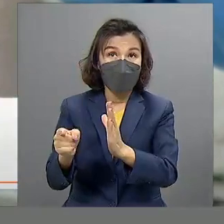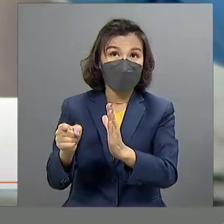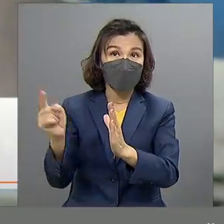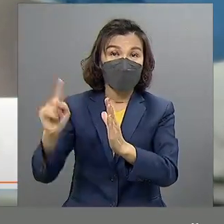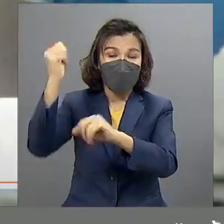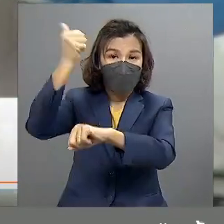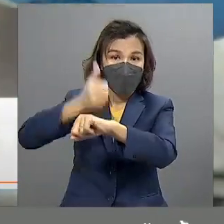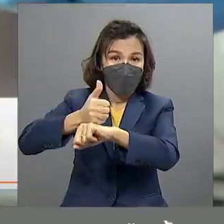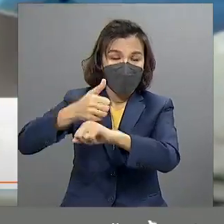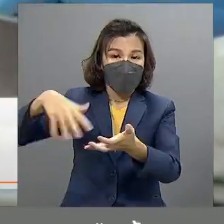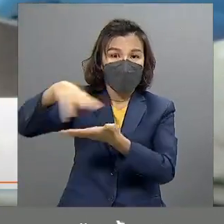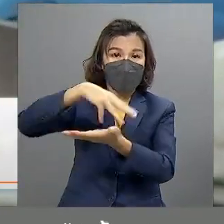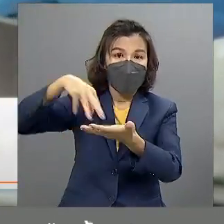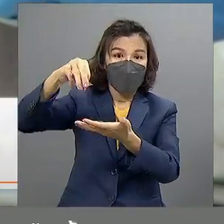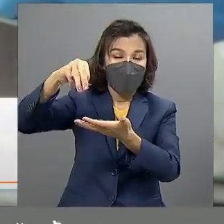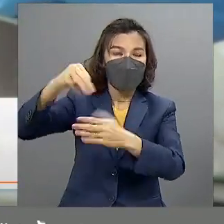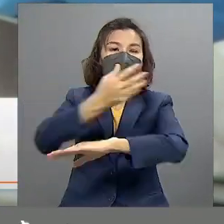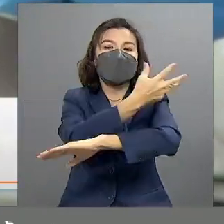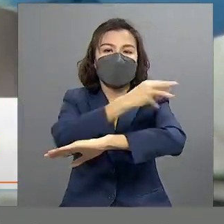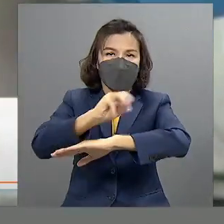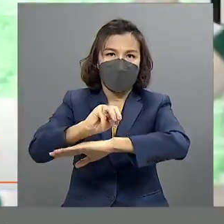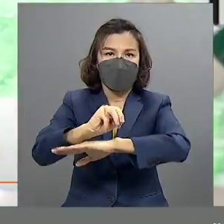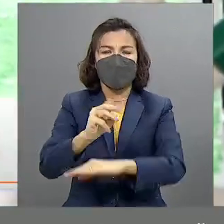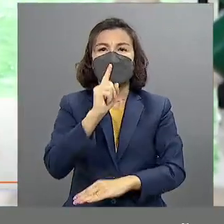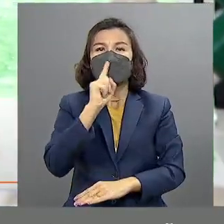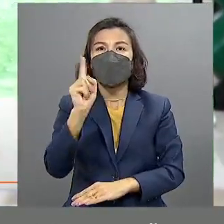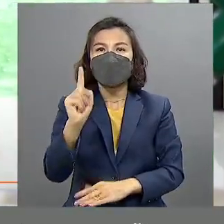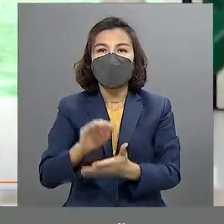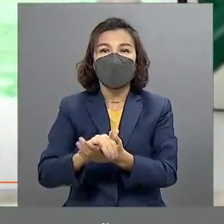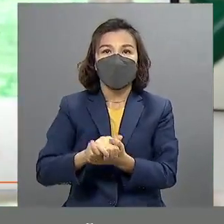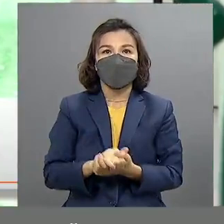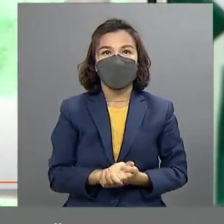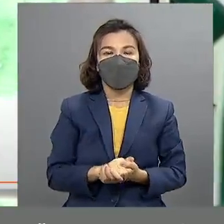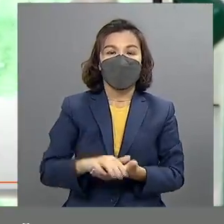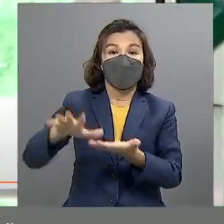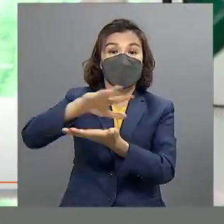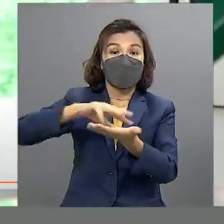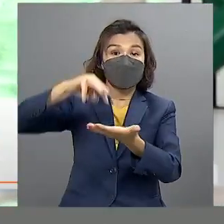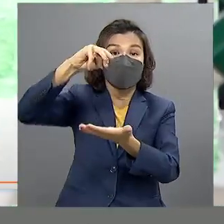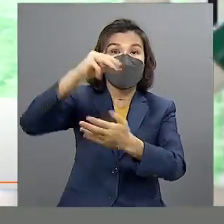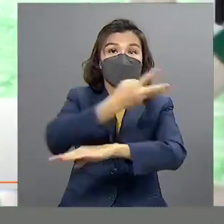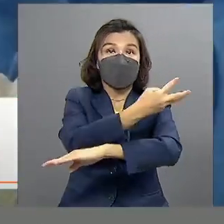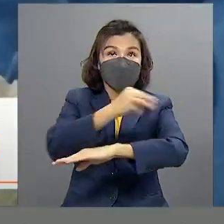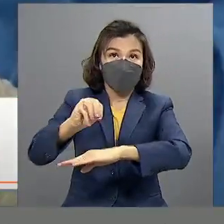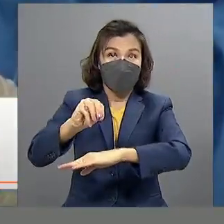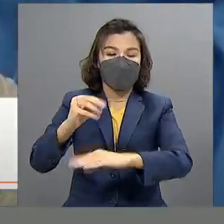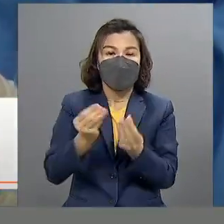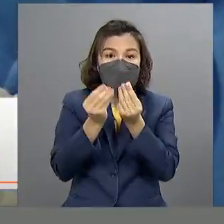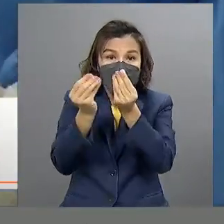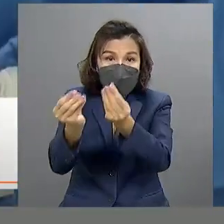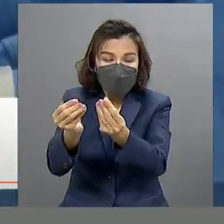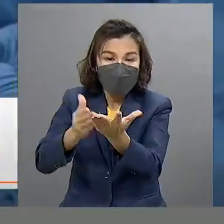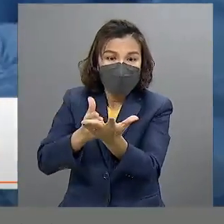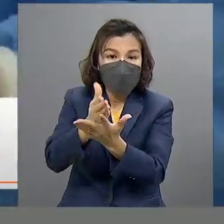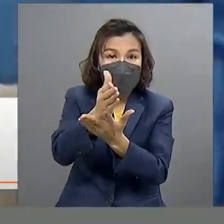าวิทยาลัยมหาสารคามค่ะบอกว่ามหาวิทยาลัยมหาสารคามนั้นได้มอบหมายให้คณะแพทยศาสตร์และ